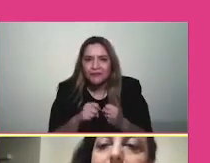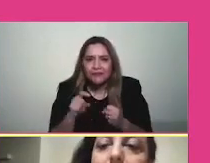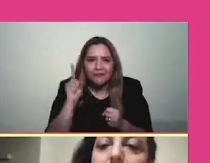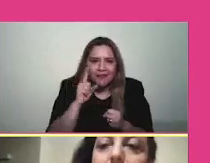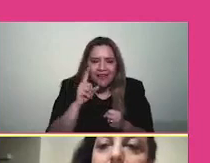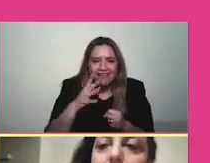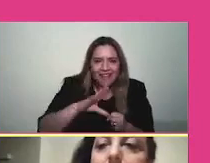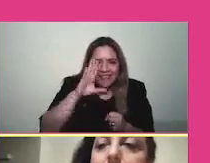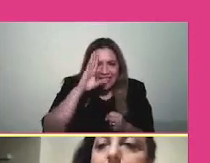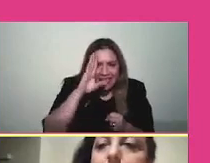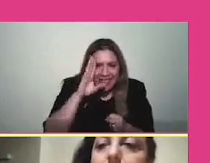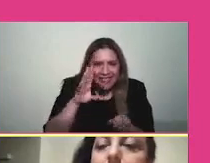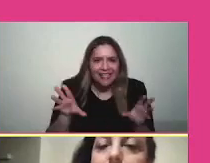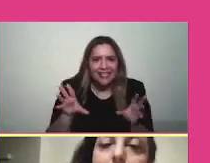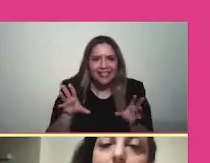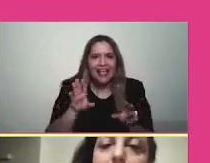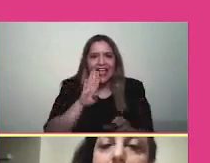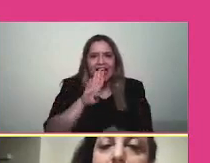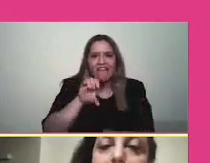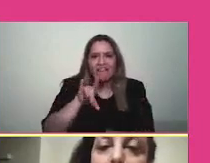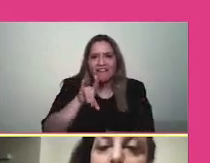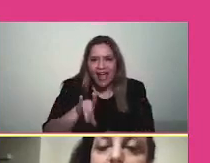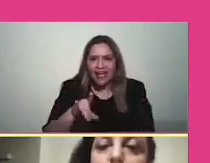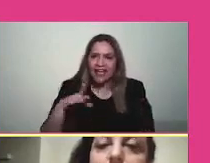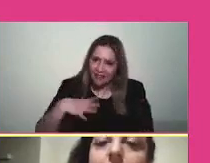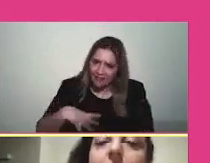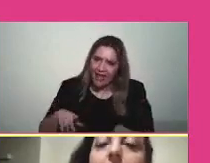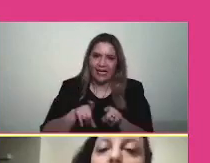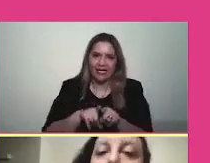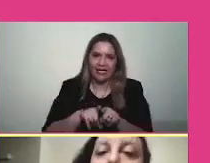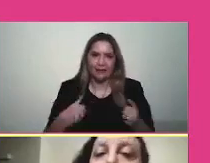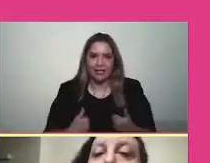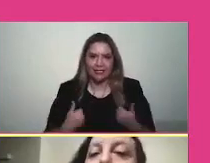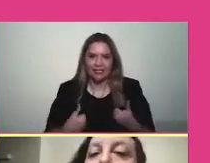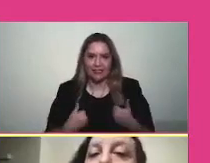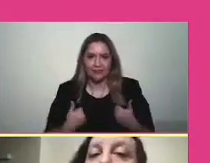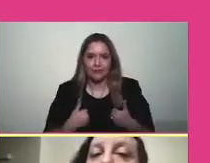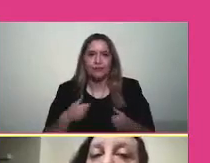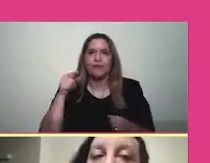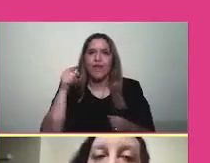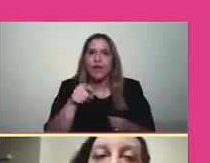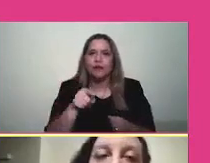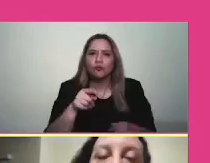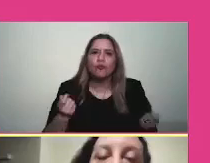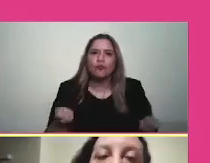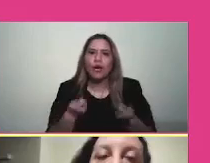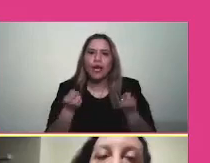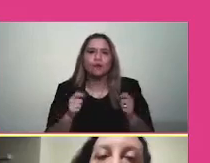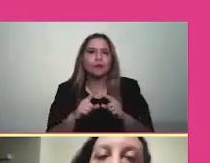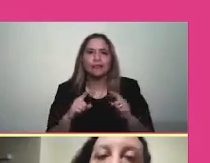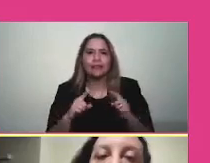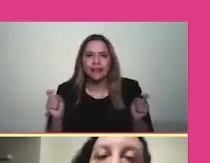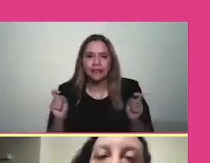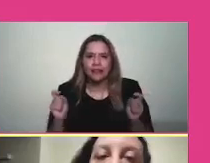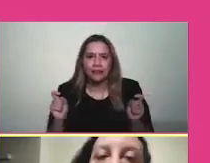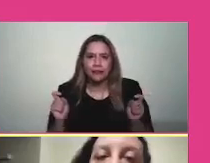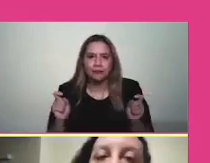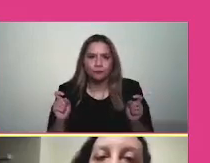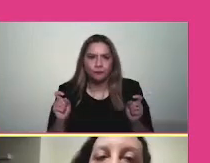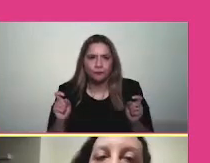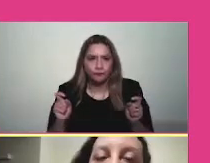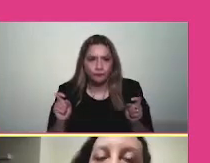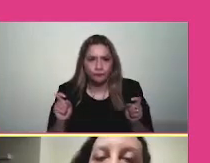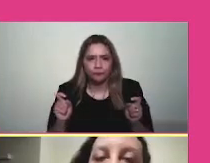με την Αγγελική φαντάζομαι θα θέλουν επίσης να παίξουν. Αυτό που ουσιαστικά κάνουμε είναι να ρίχνουμε αυτά εδώ